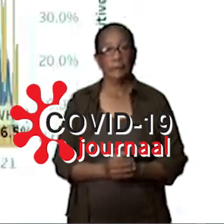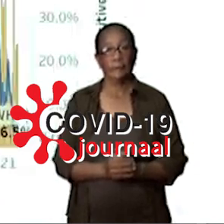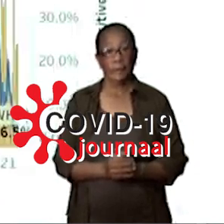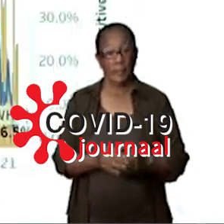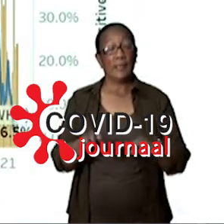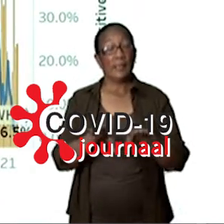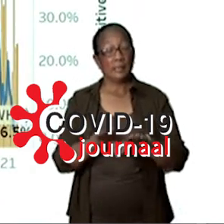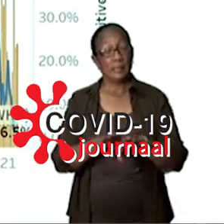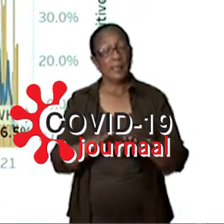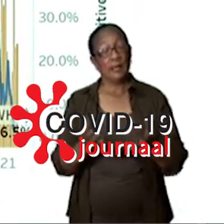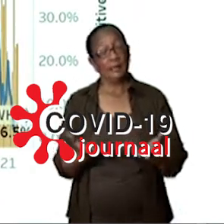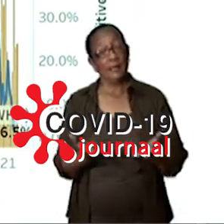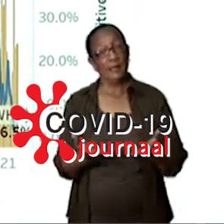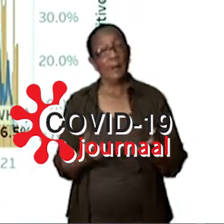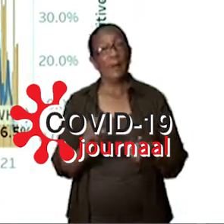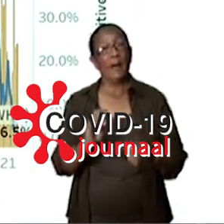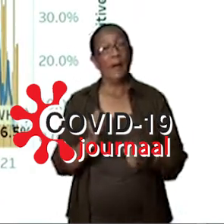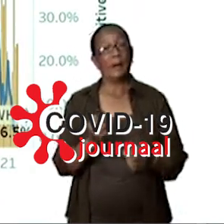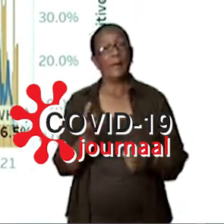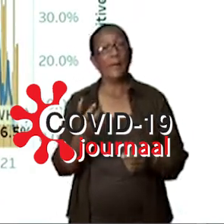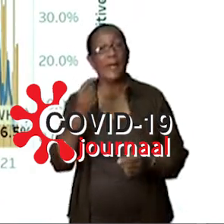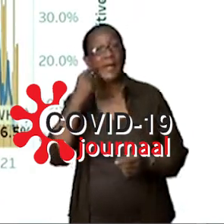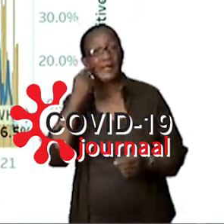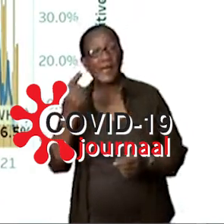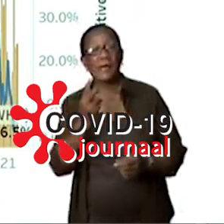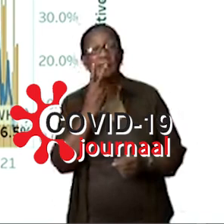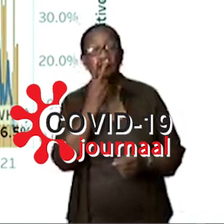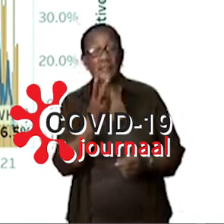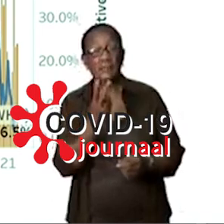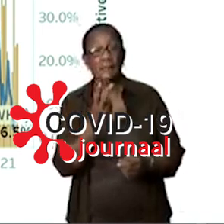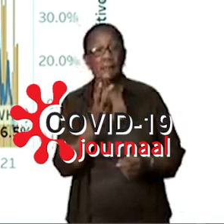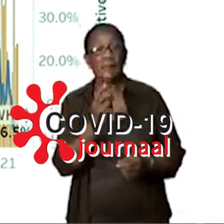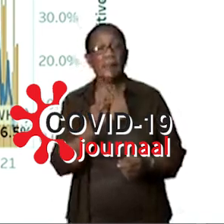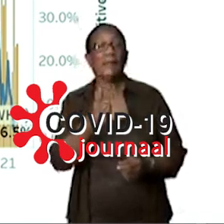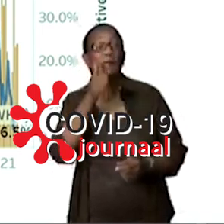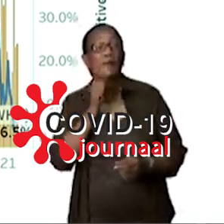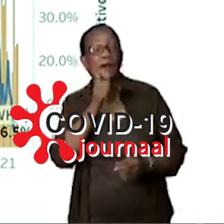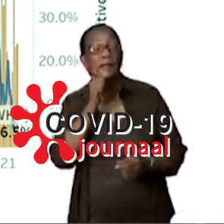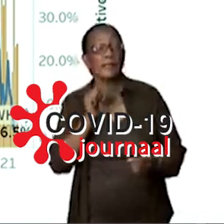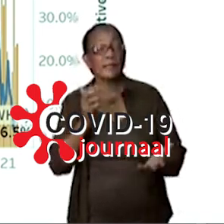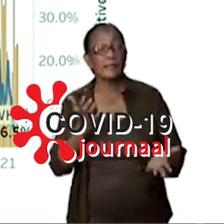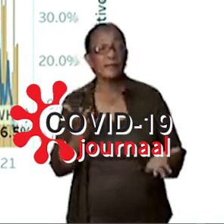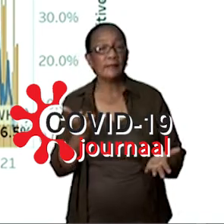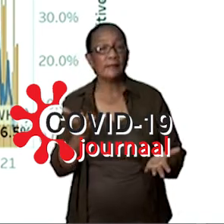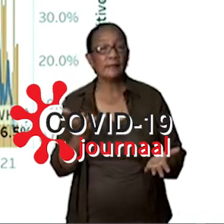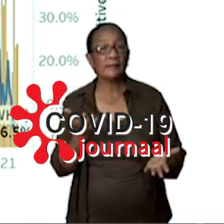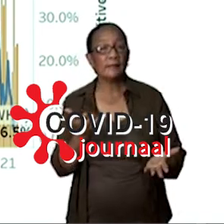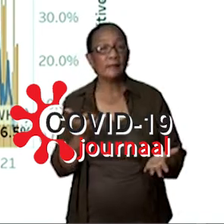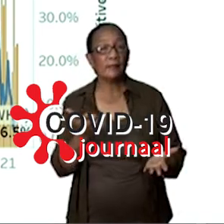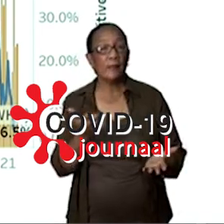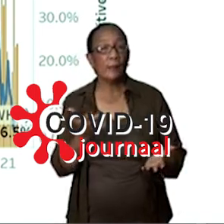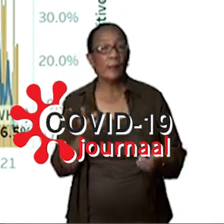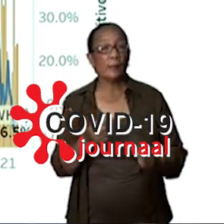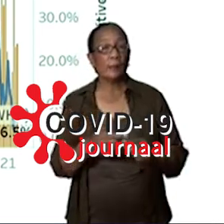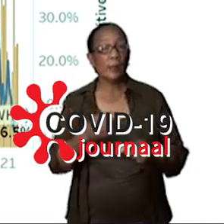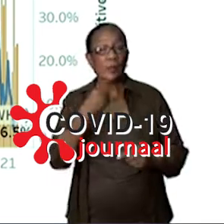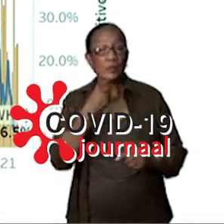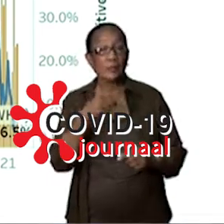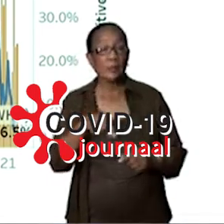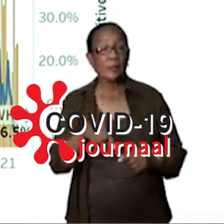Dit is hetzelfde, maar per dag. En dan zien we dat het voor gisteren was positivity